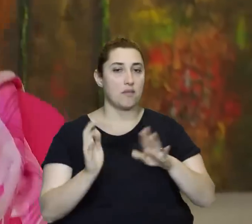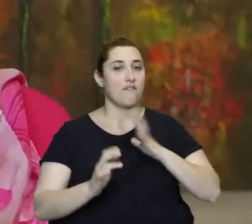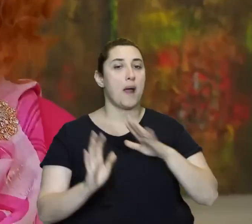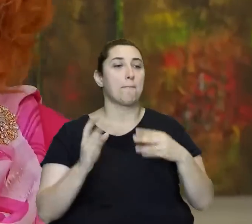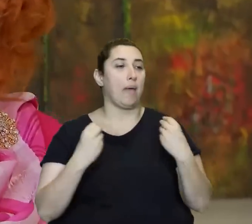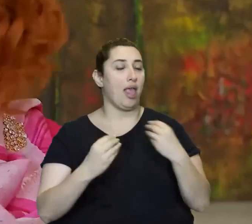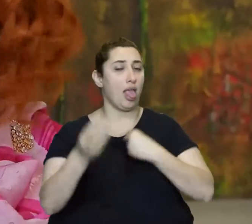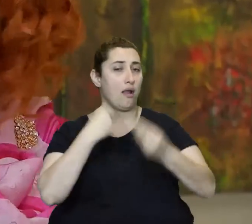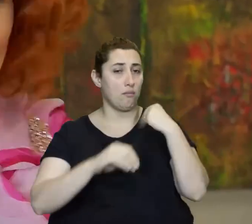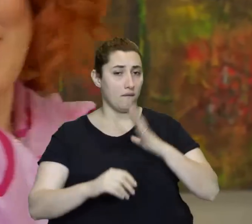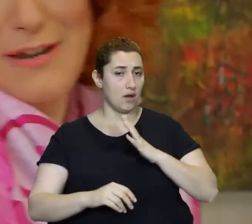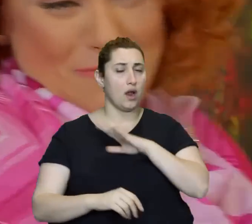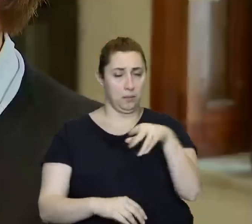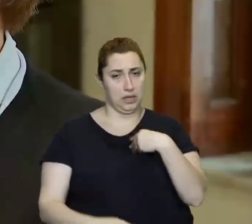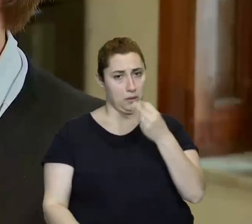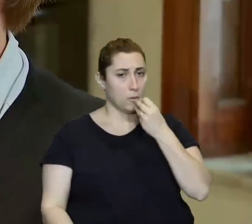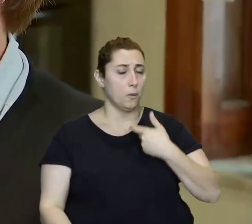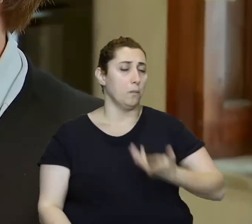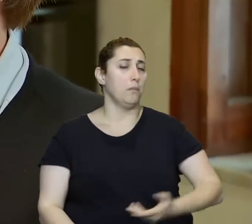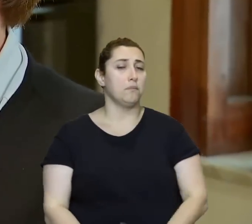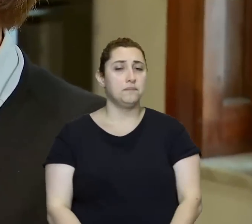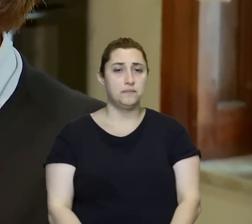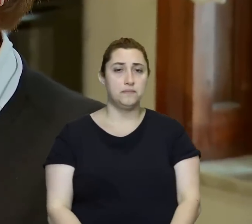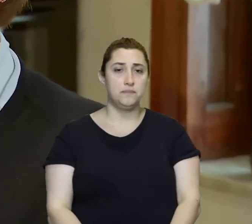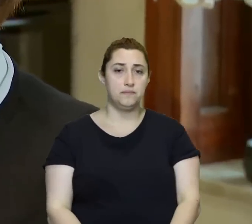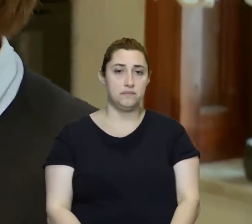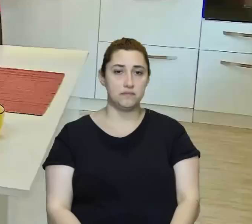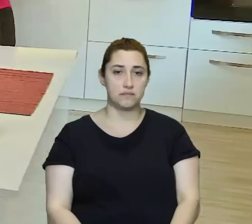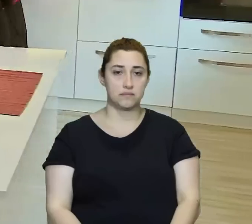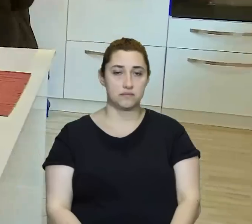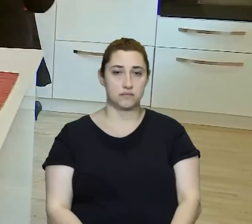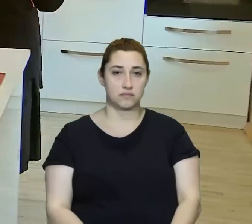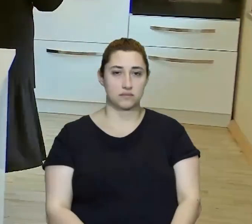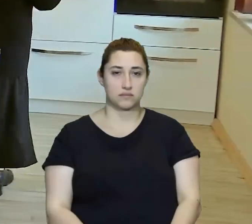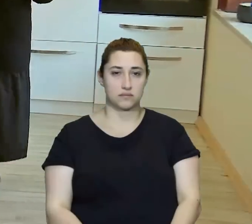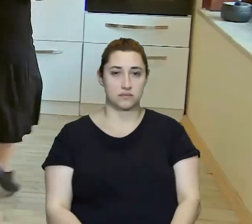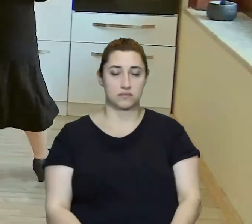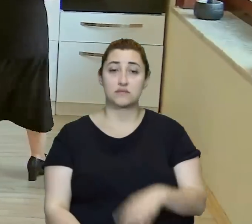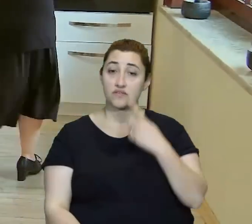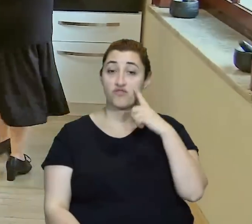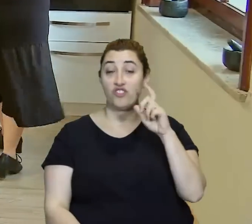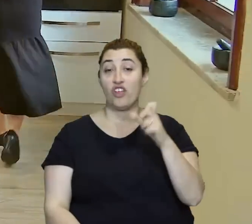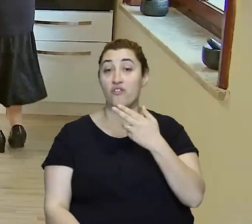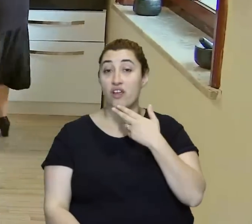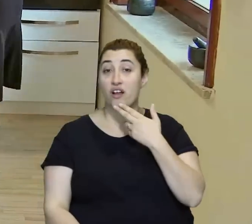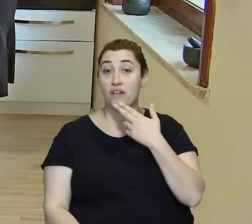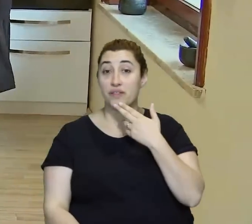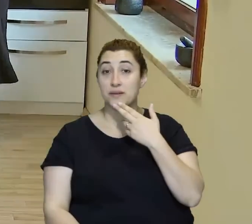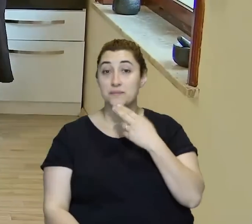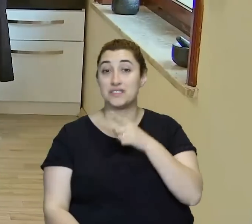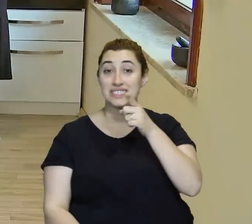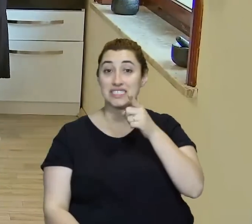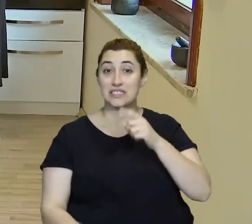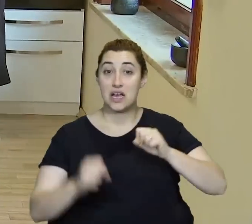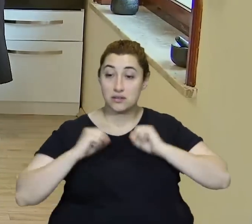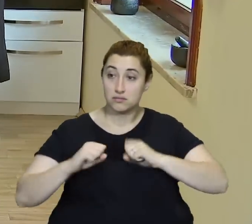var, meyvem var. Heh, onları yiyorum ben. Hediye peki madem diye gülümsedi. Vallahi Cevriye Hanım, sizin